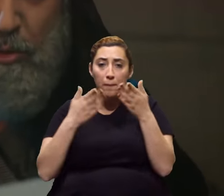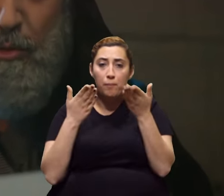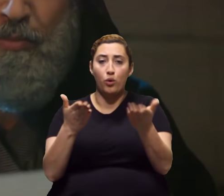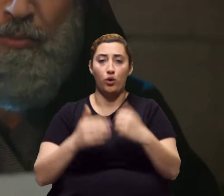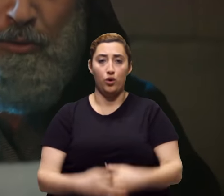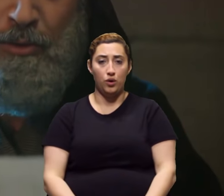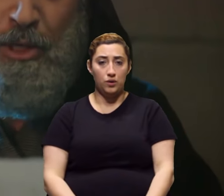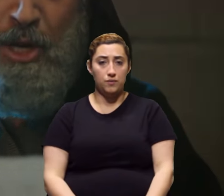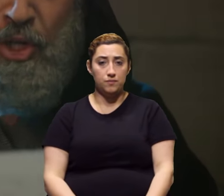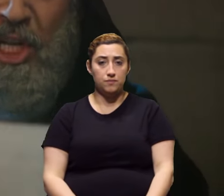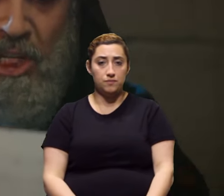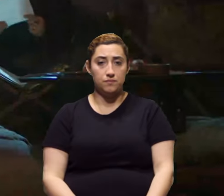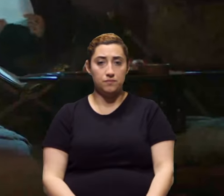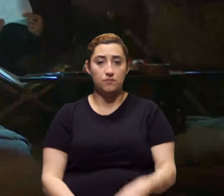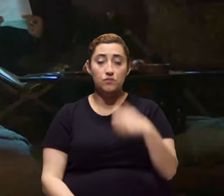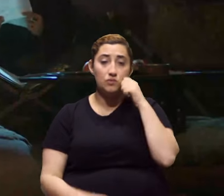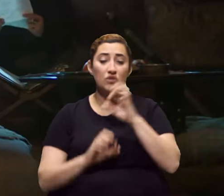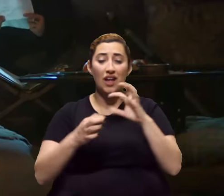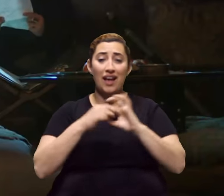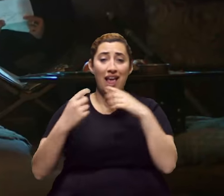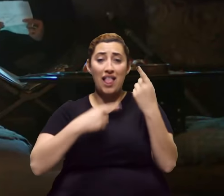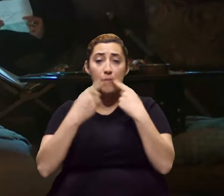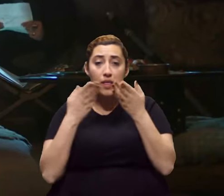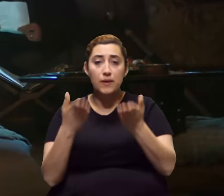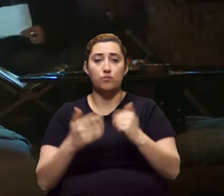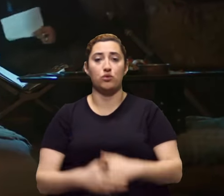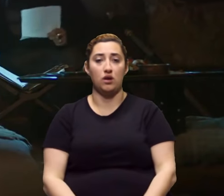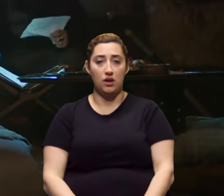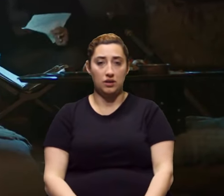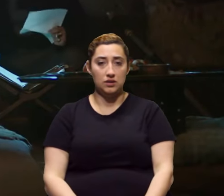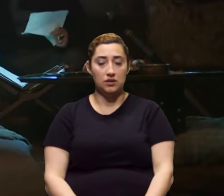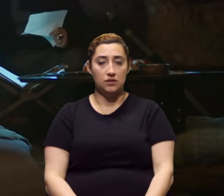Küfürdür bu. Şirk dolu sözlerdir bunlar.